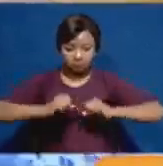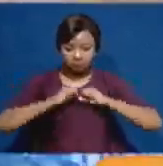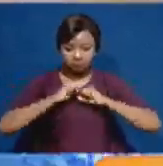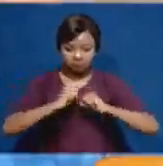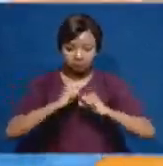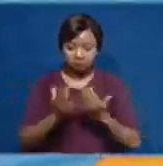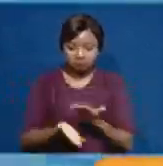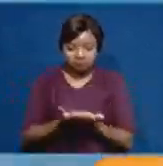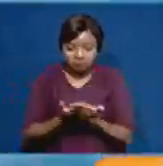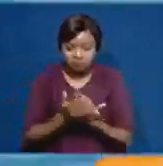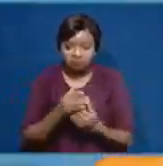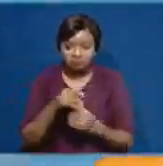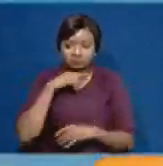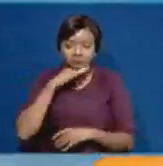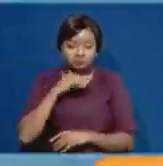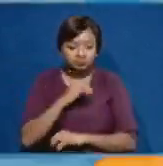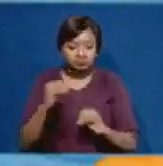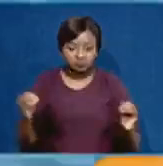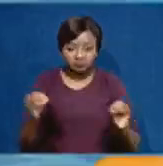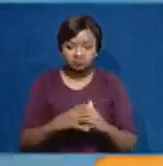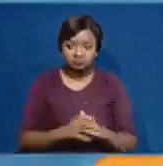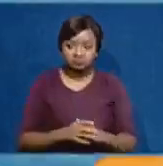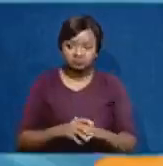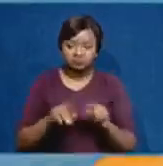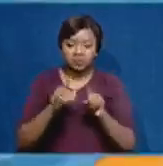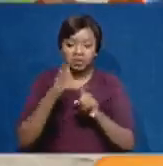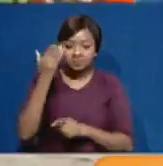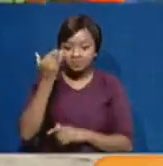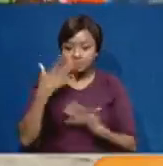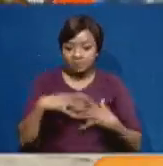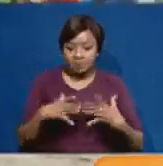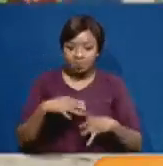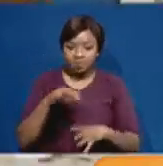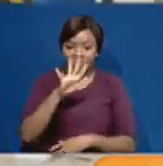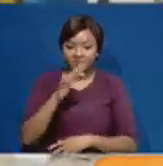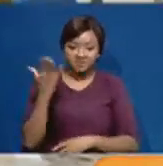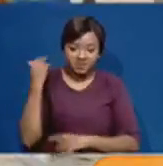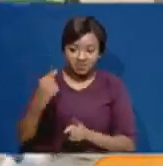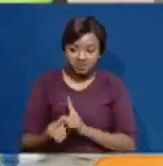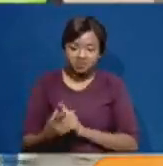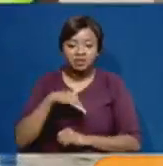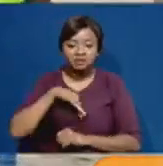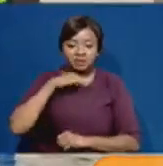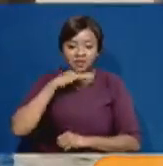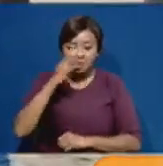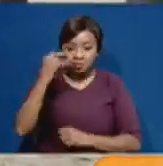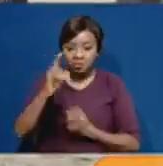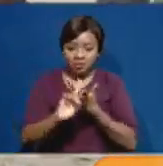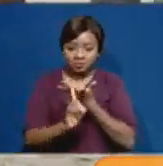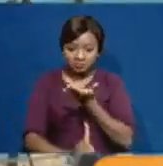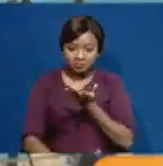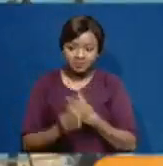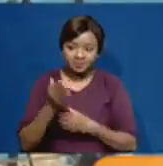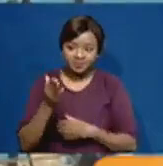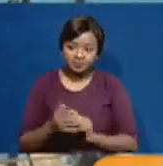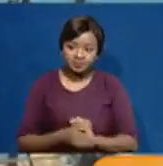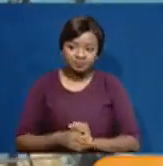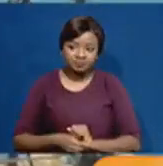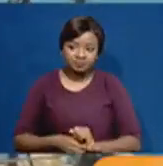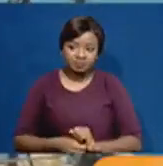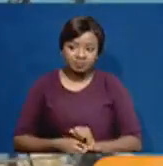kuzuia maafa. Hii ni baada ya watu watano kupoteza maisha yao mwaka jana wakati wa sherehe hizi.